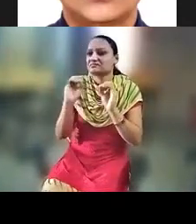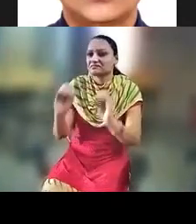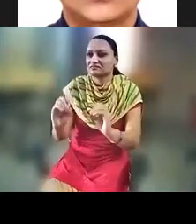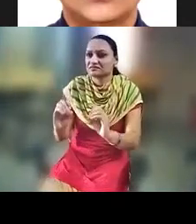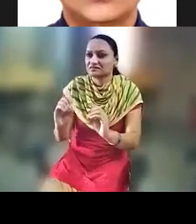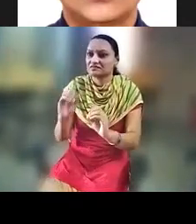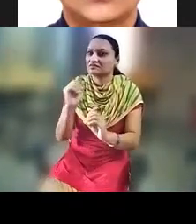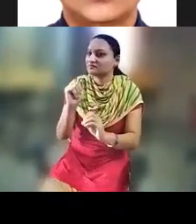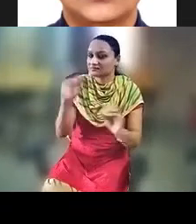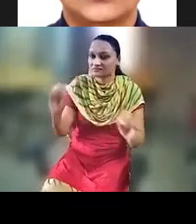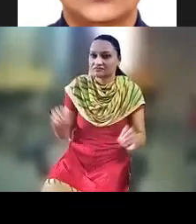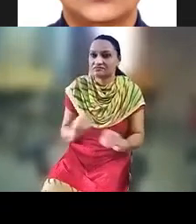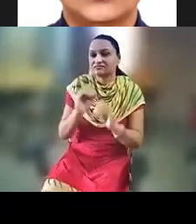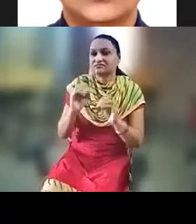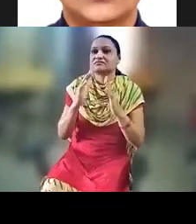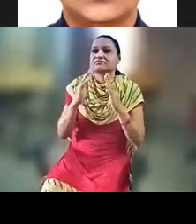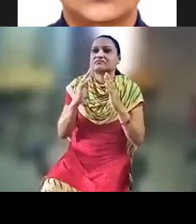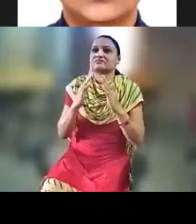सच अ वेस्ट।